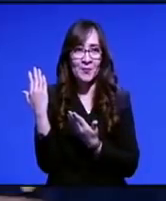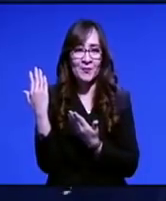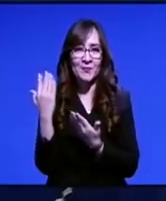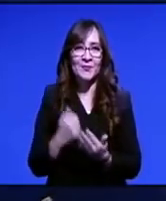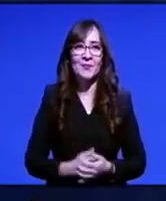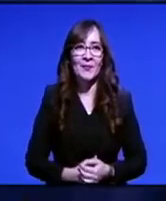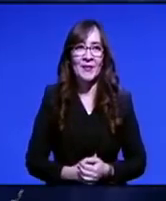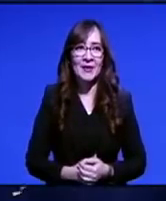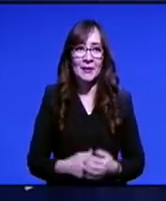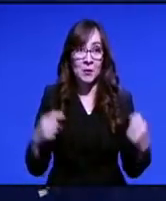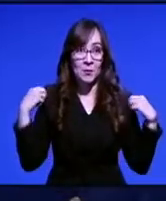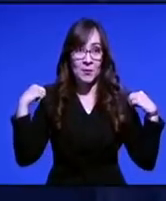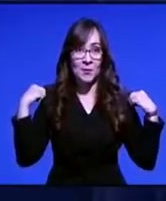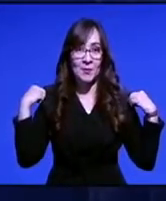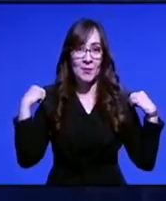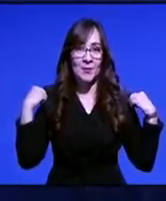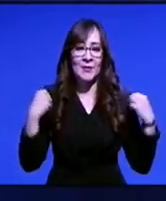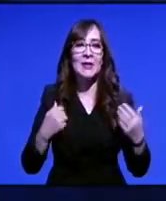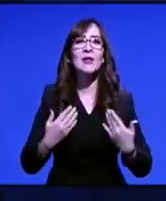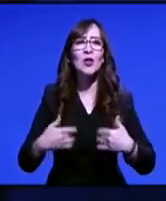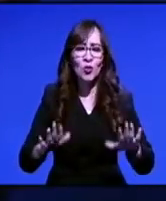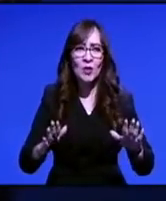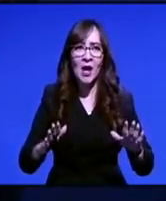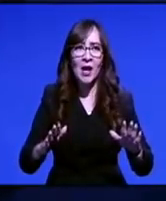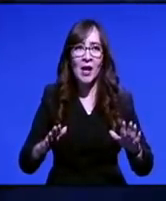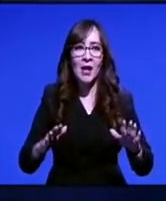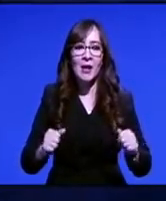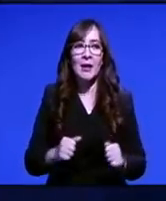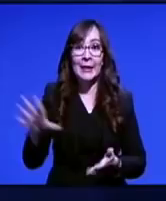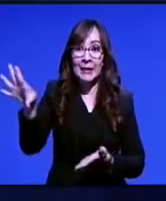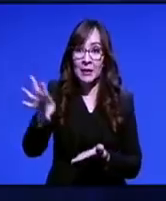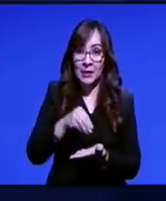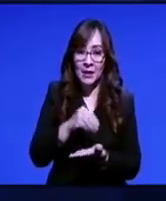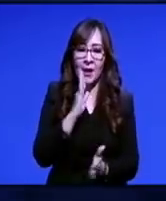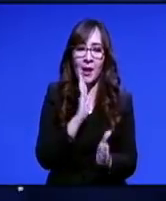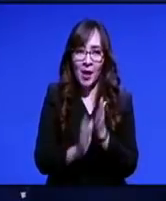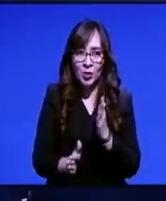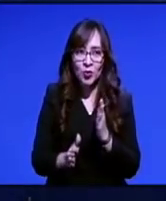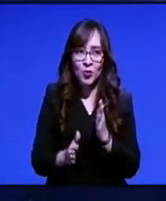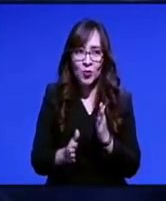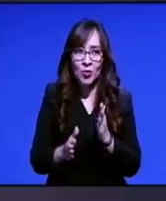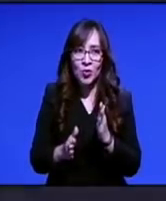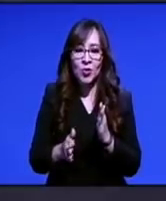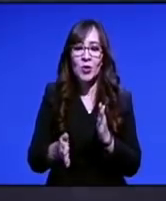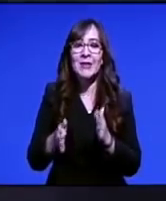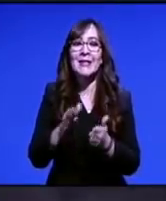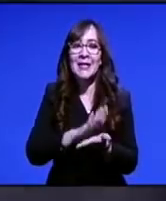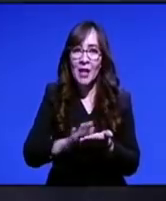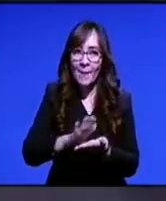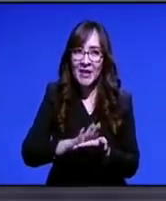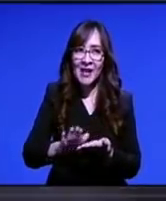Tadi setelah dibersihkan dan juga dikeringkan, langsung dirapihkan nih. Ada caranya tersendiri.